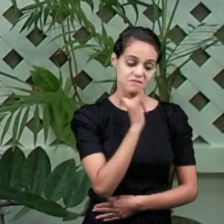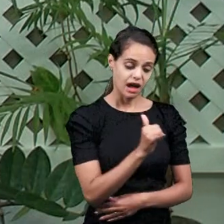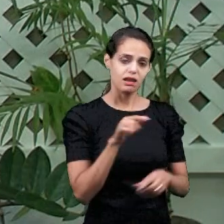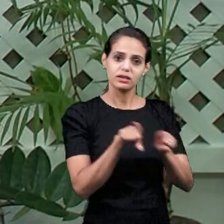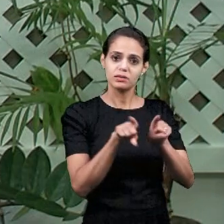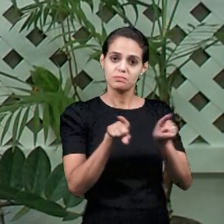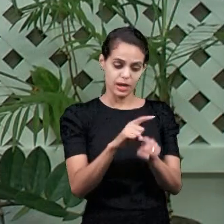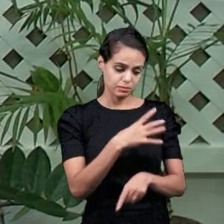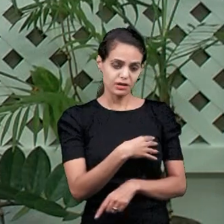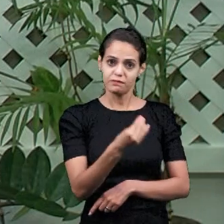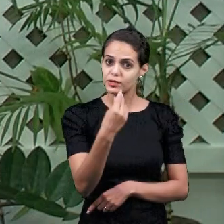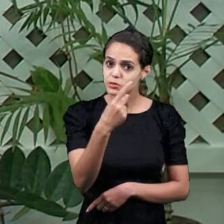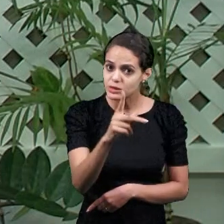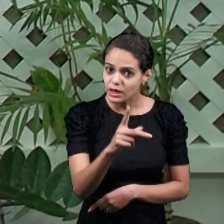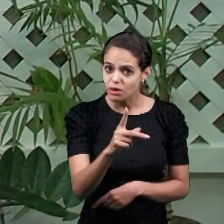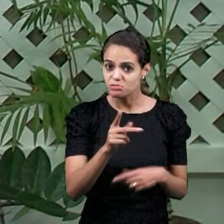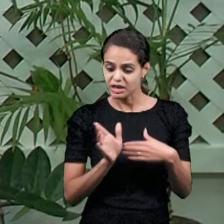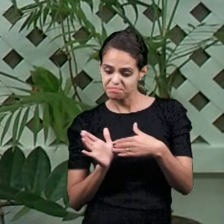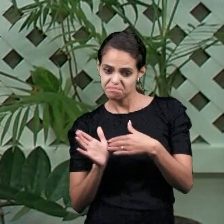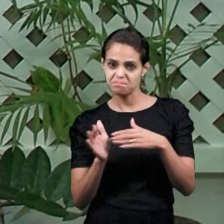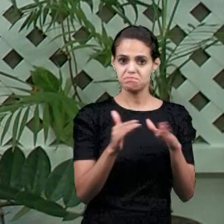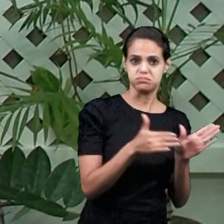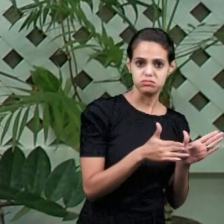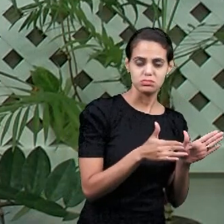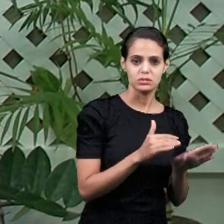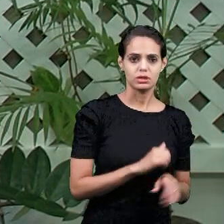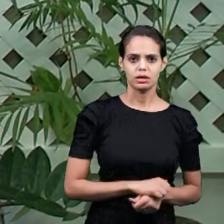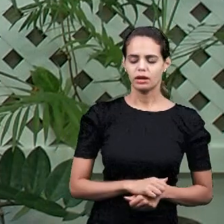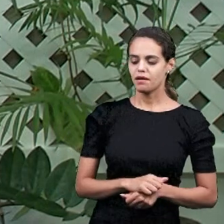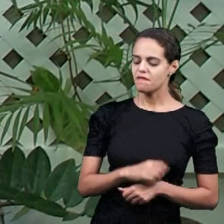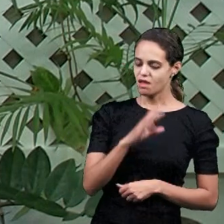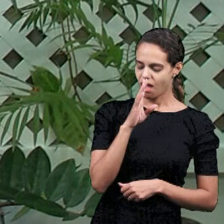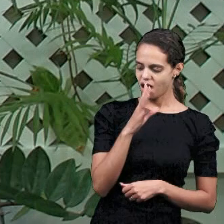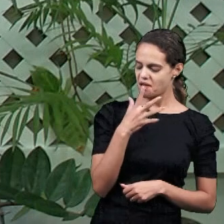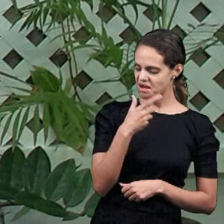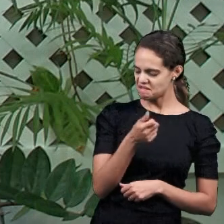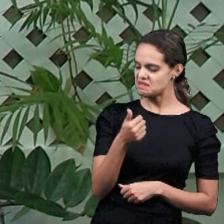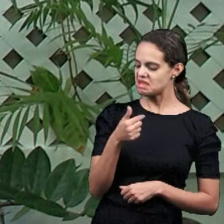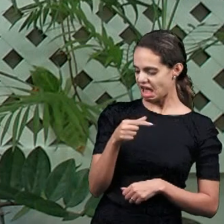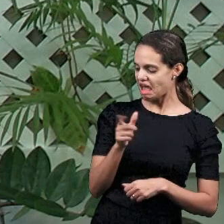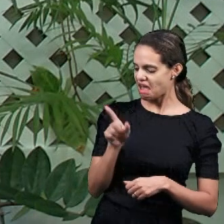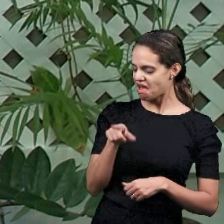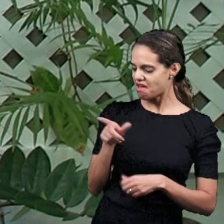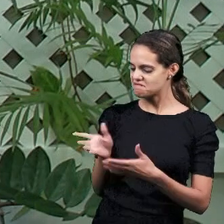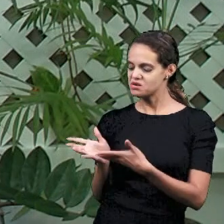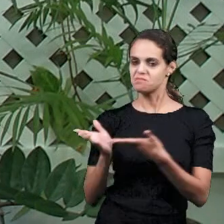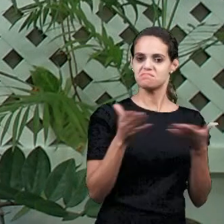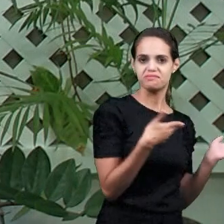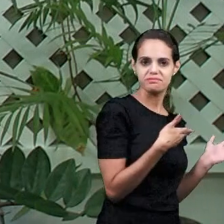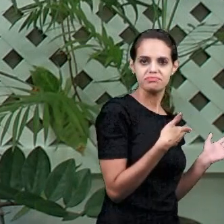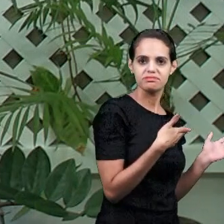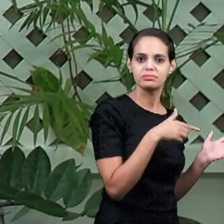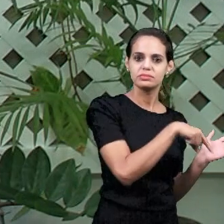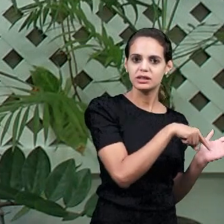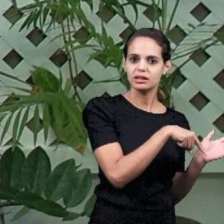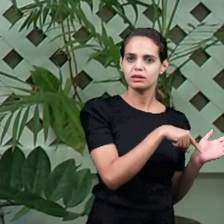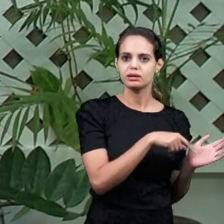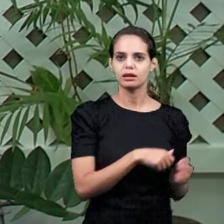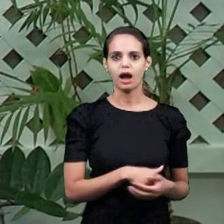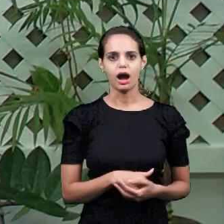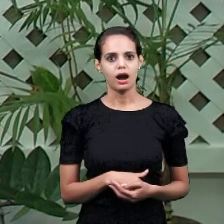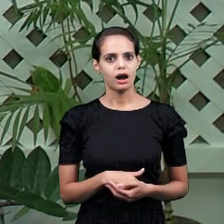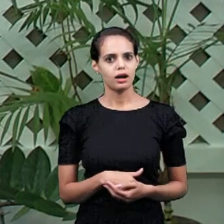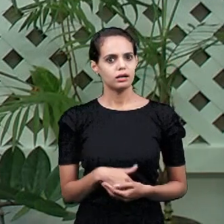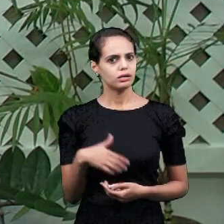pas. Cela, ils trouvent ça une merveille parce que maintenant ils vont vers le monde. Le temps va dire